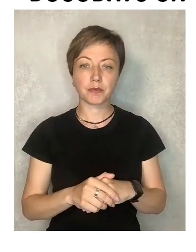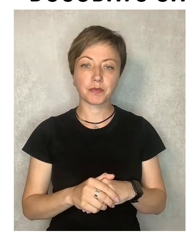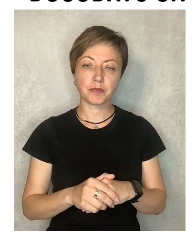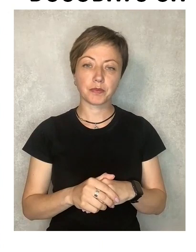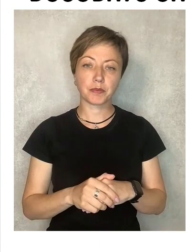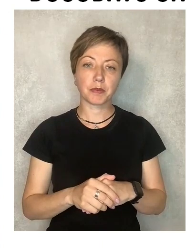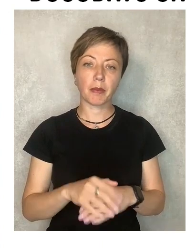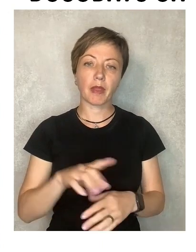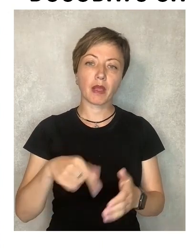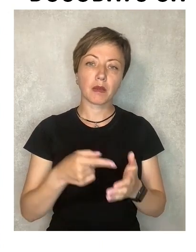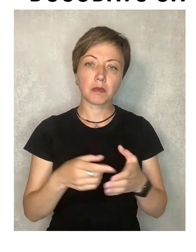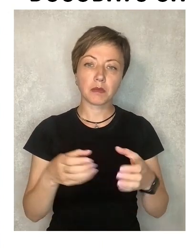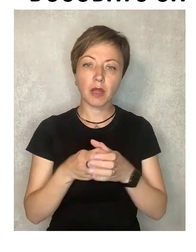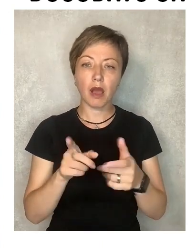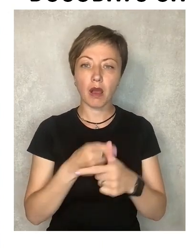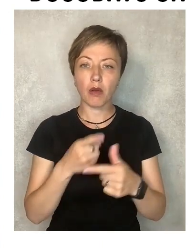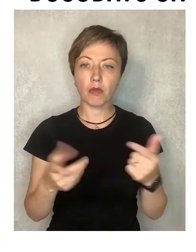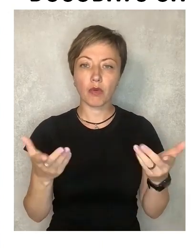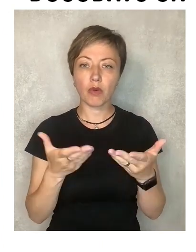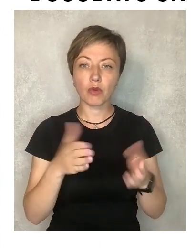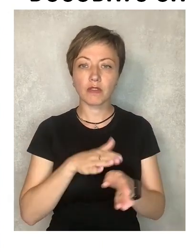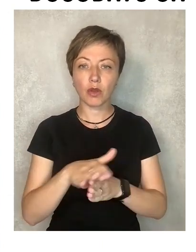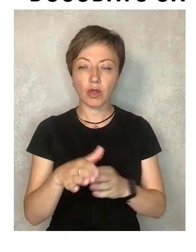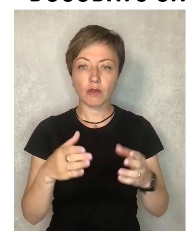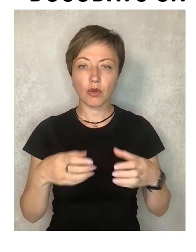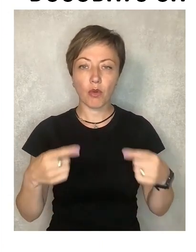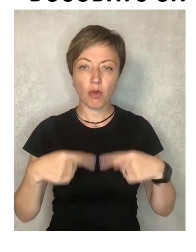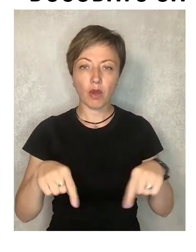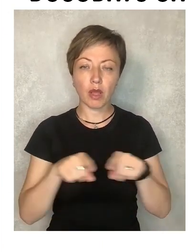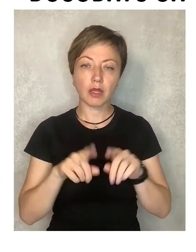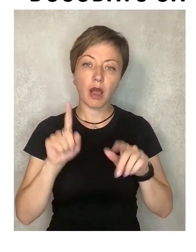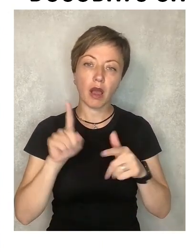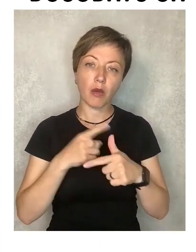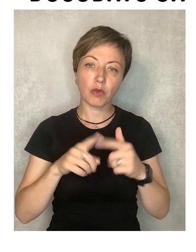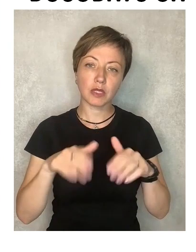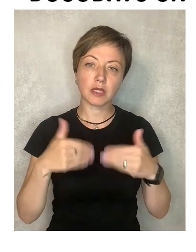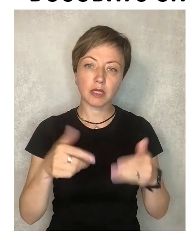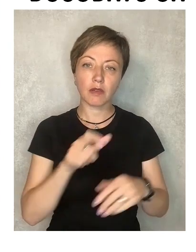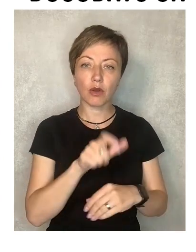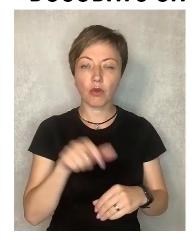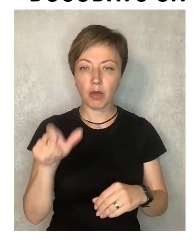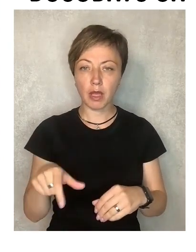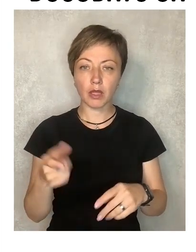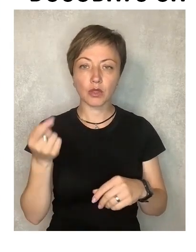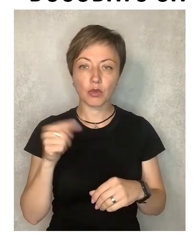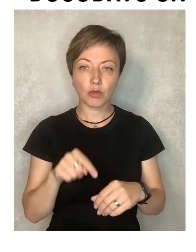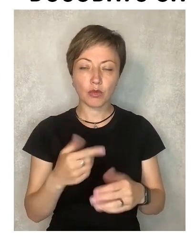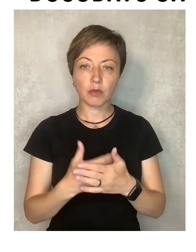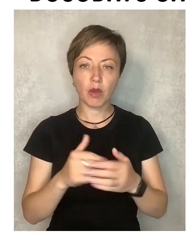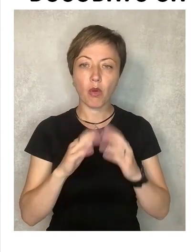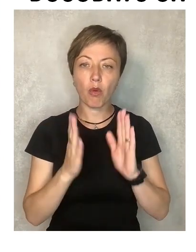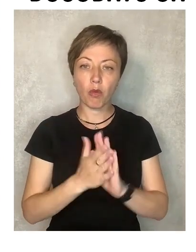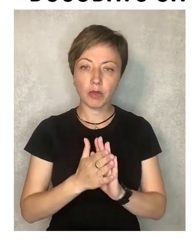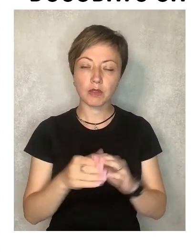муніципалітету або якогось виконавчого органу, або за ініціативою громадян. Тому, скажімо так, комплексно до вирішення